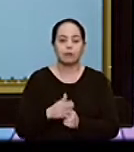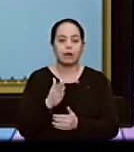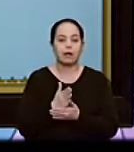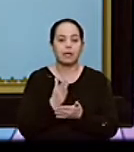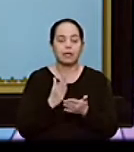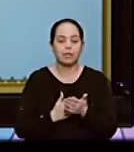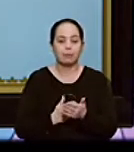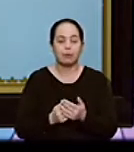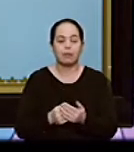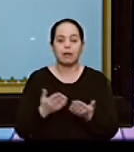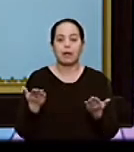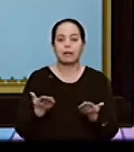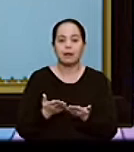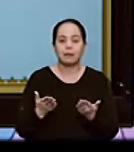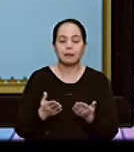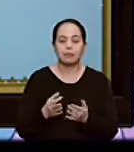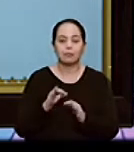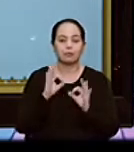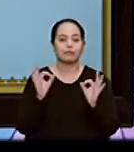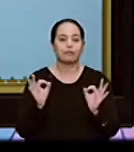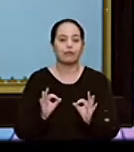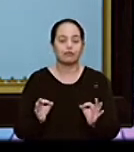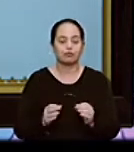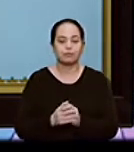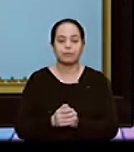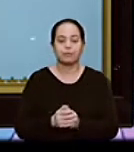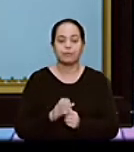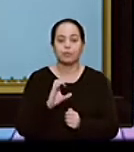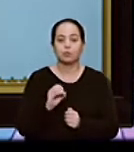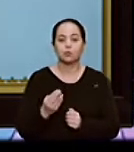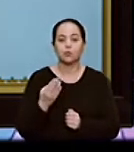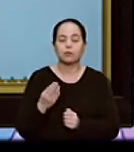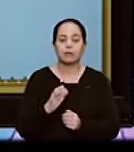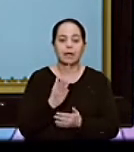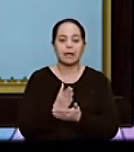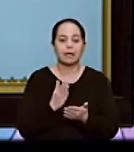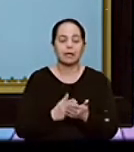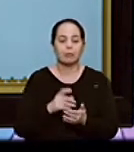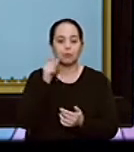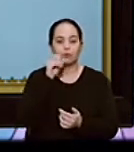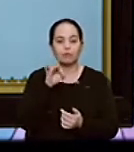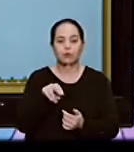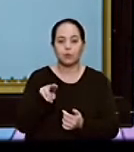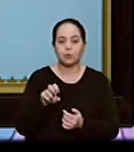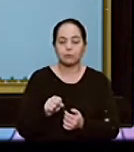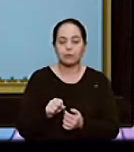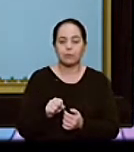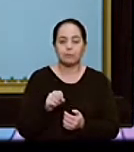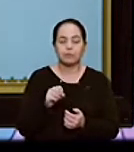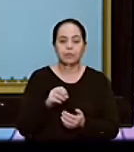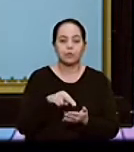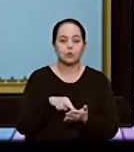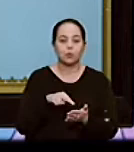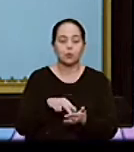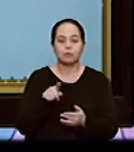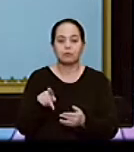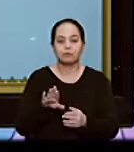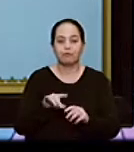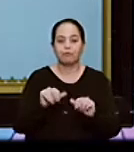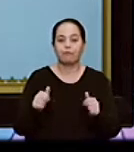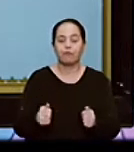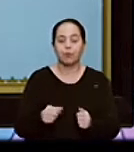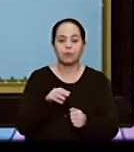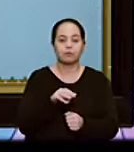чем? Хлебом. Каким? Свежим. Существительное «хлеб» мужского рода. Стоит здесь